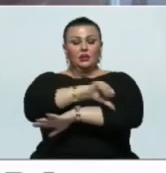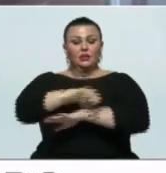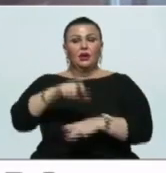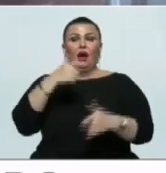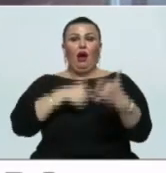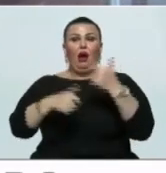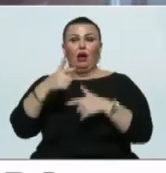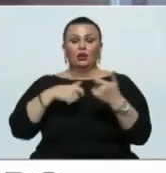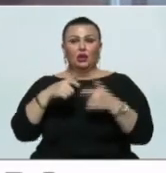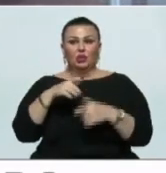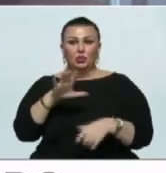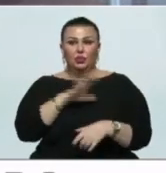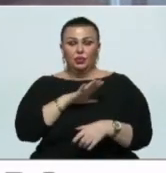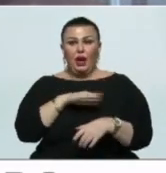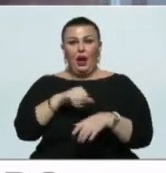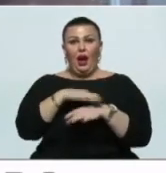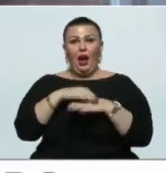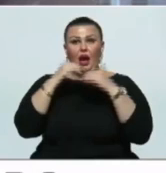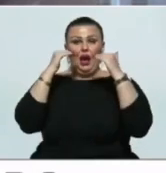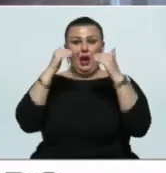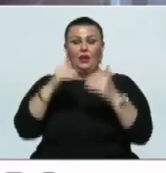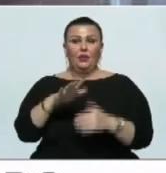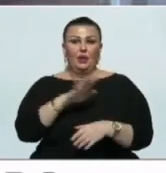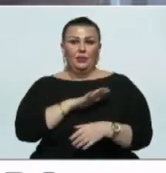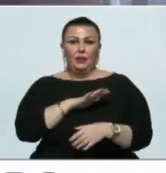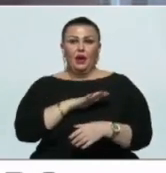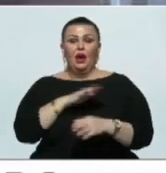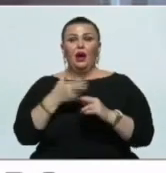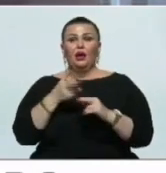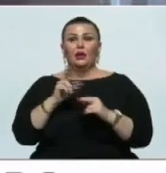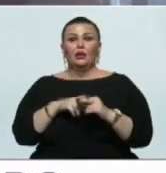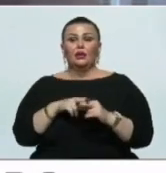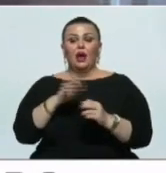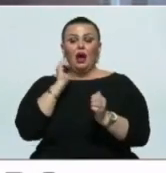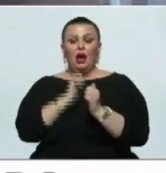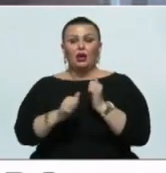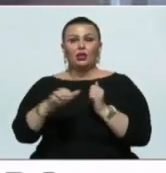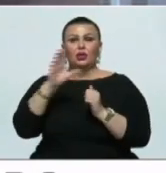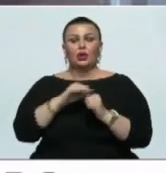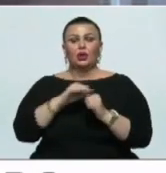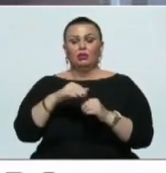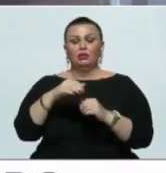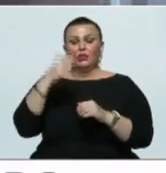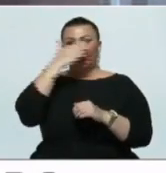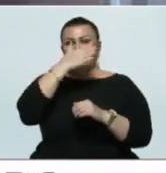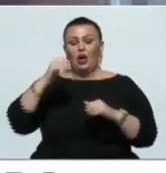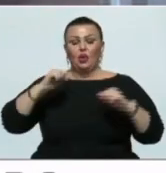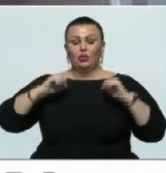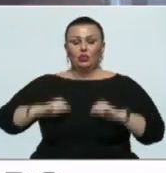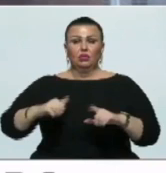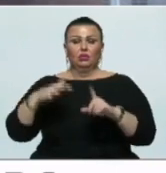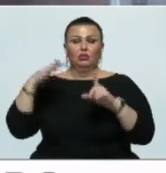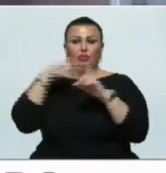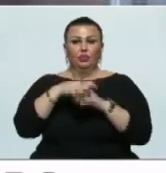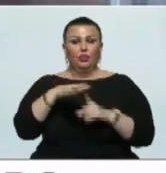ateş kes ihlallerini yapan Ermenistan tarafı oldu. Ve her seferinde de sivillere saldırılar oldu. Tabii o